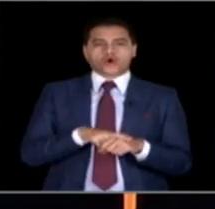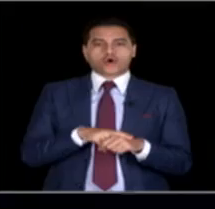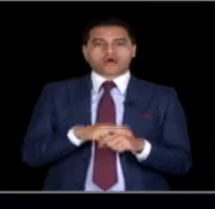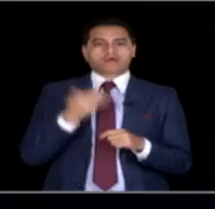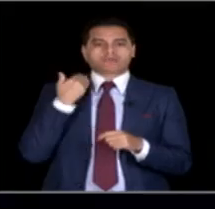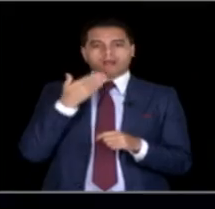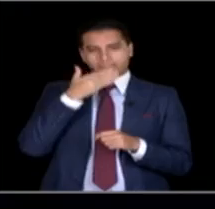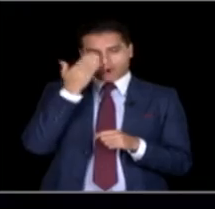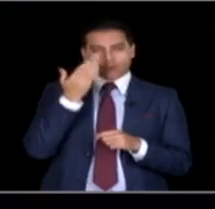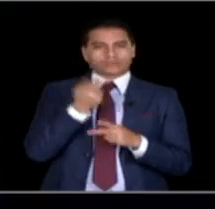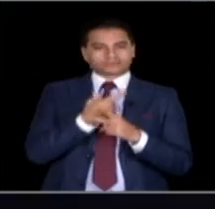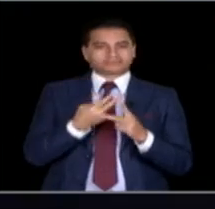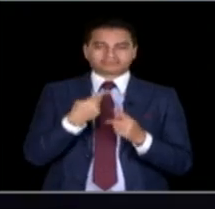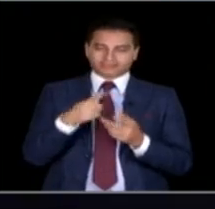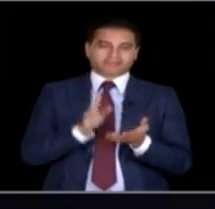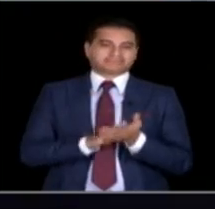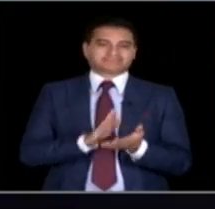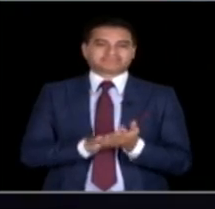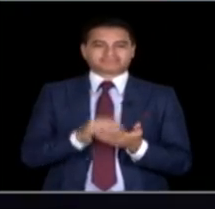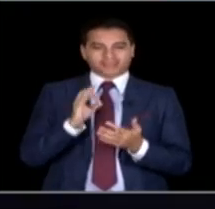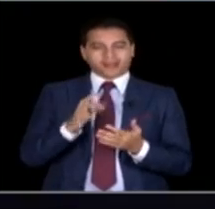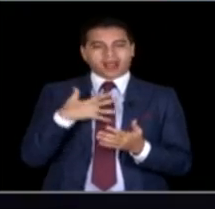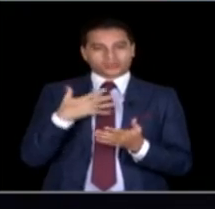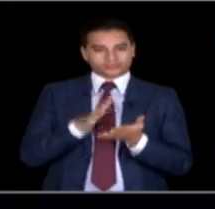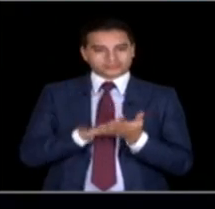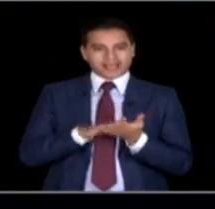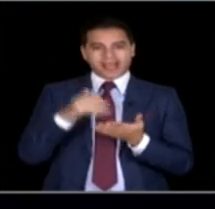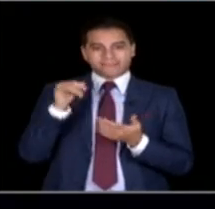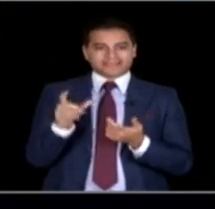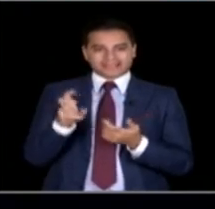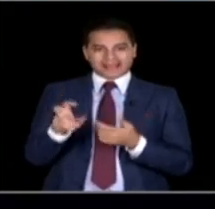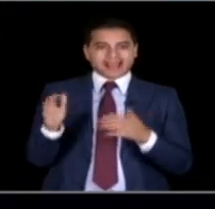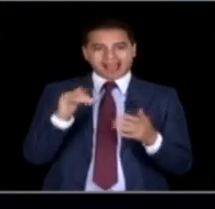رقم مجهول. برافو عليك. طبعاً إحنا عايزين نحيي أمينة